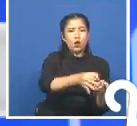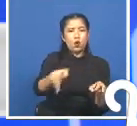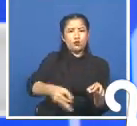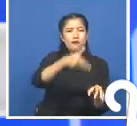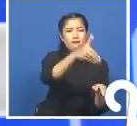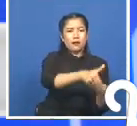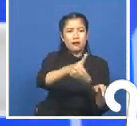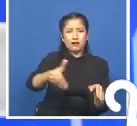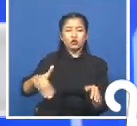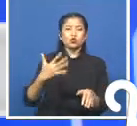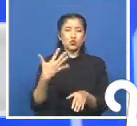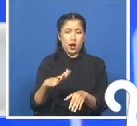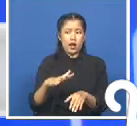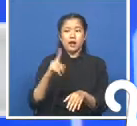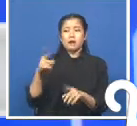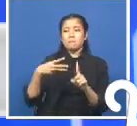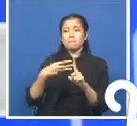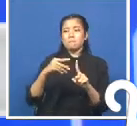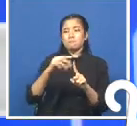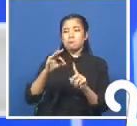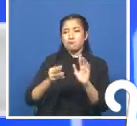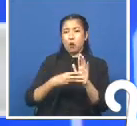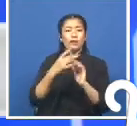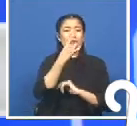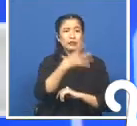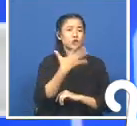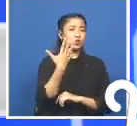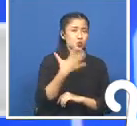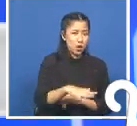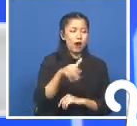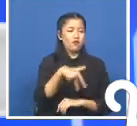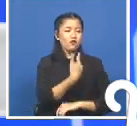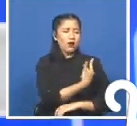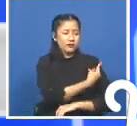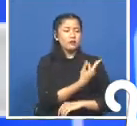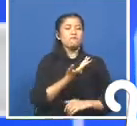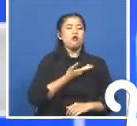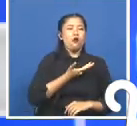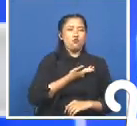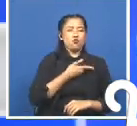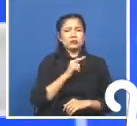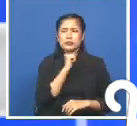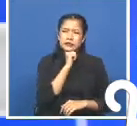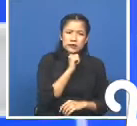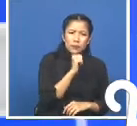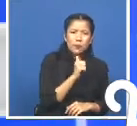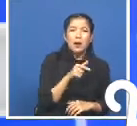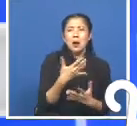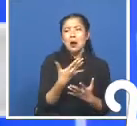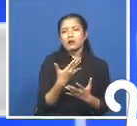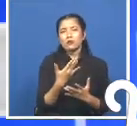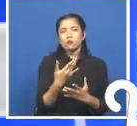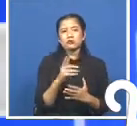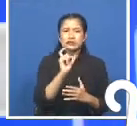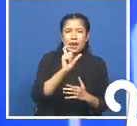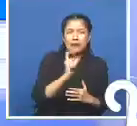setelah mendapatkan izin dari Badan POM, vaksinasi akan dilaksanakan. Lalu siapa saja dan bagaimana mekanisme